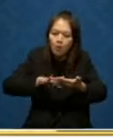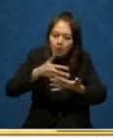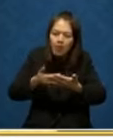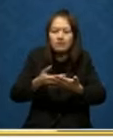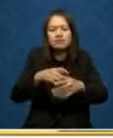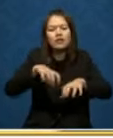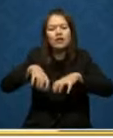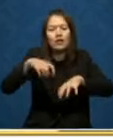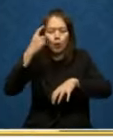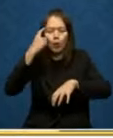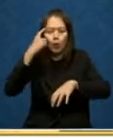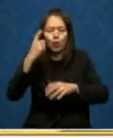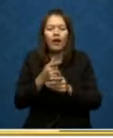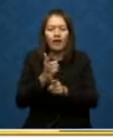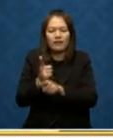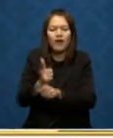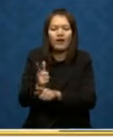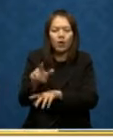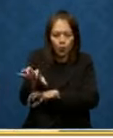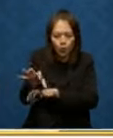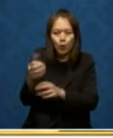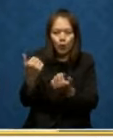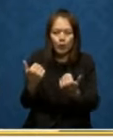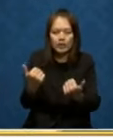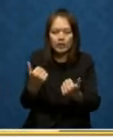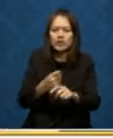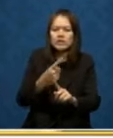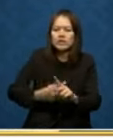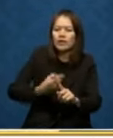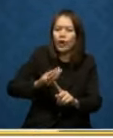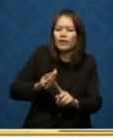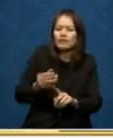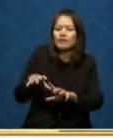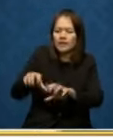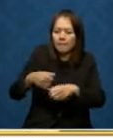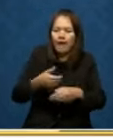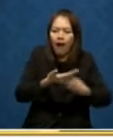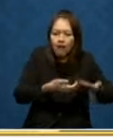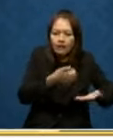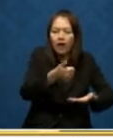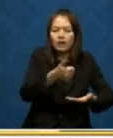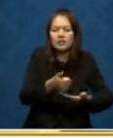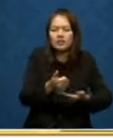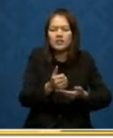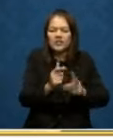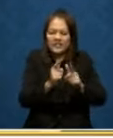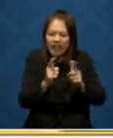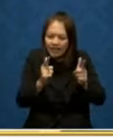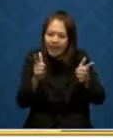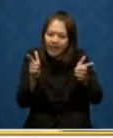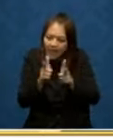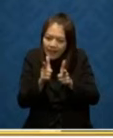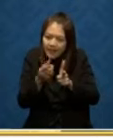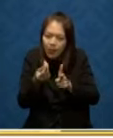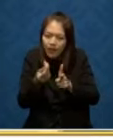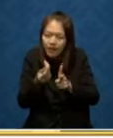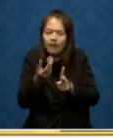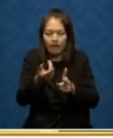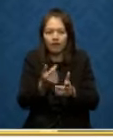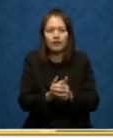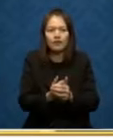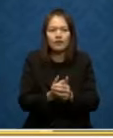เราก็รู้เนี่ยครับว่าเลี้ยงกุ้งปล่อยกุ้งวันนี้เนี่ยกี่เดือนจับได้ไซส์ไหนเราที่ประสงค์เอาไซส์หน้า 3หน้า 4